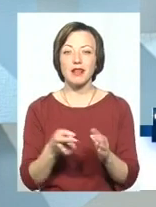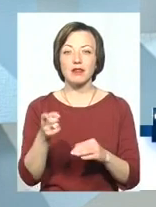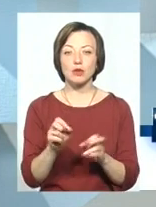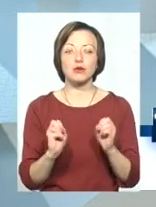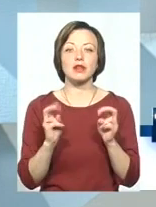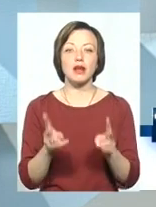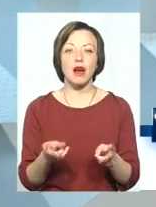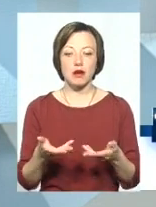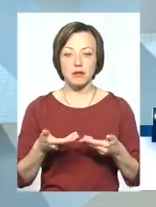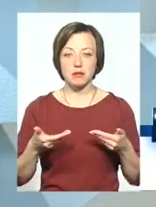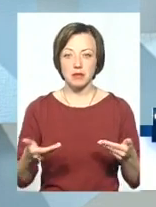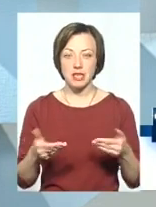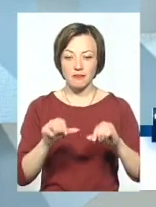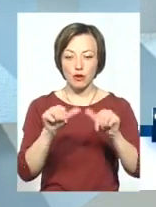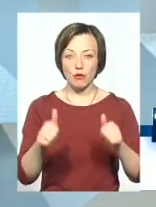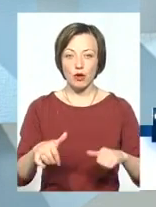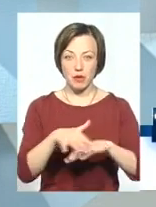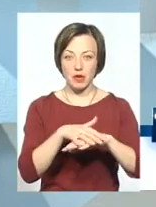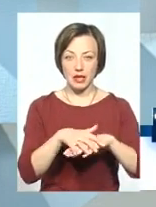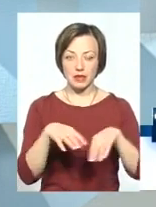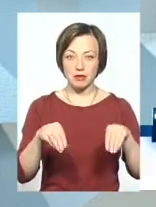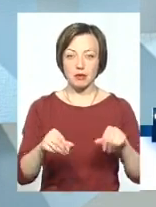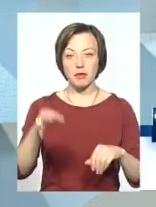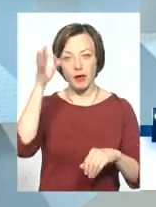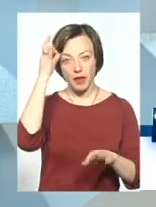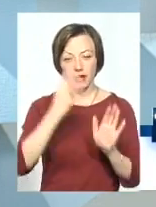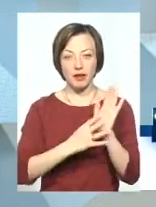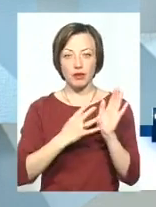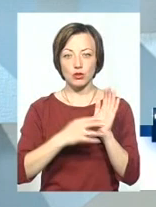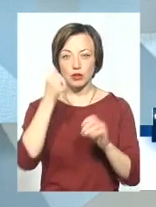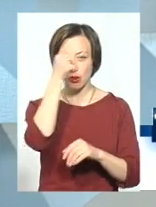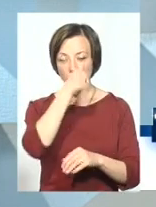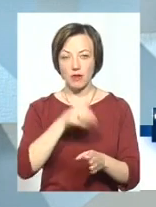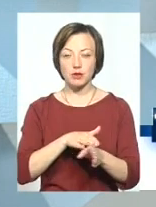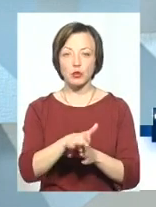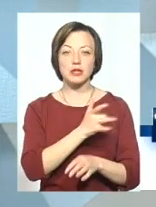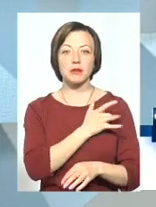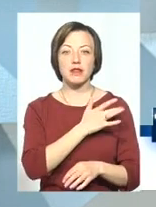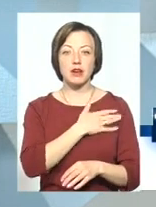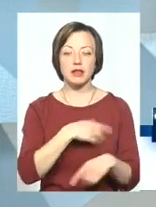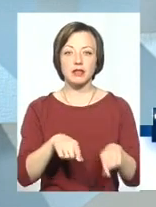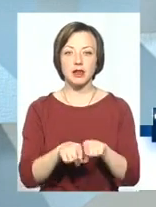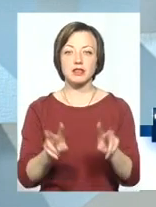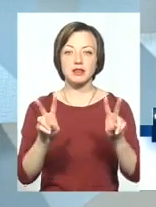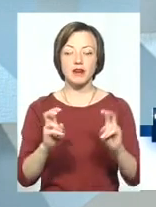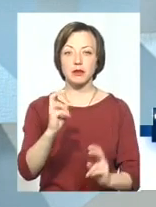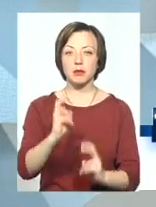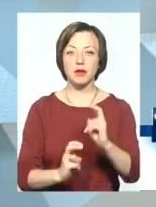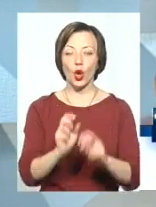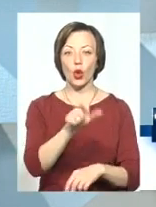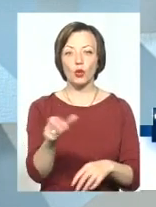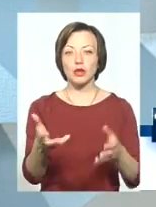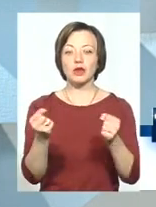чином ми сформулюємо ринок землі. Ми пам'ятаємо, в 90-х роках відбулися приватизації так званих підприємств. Люди